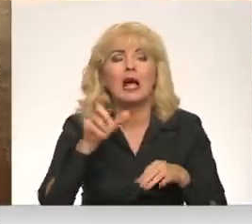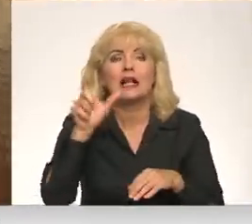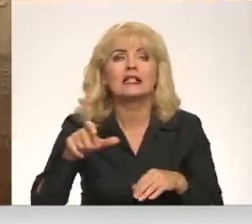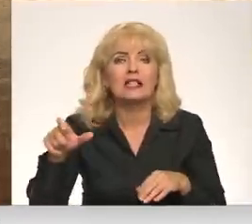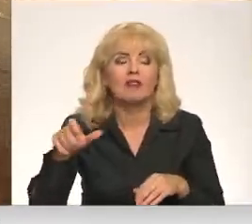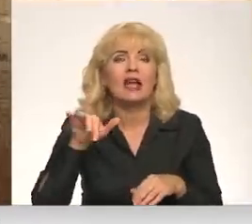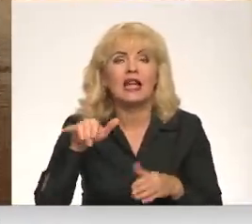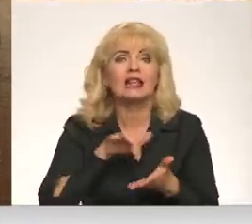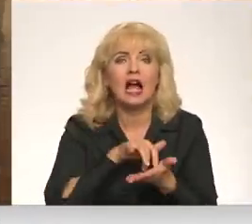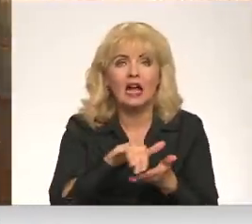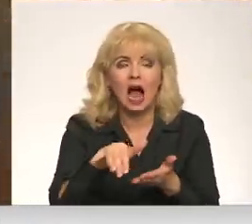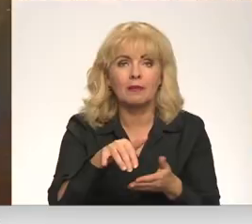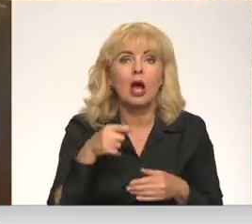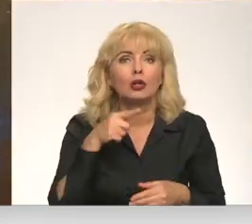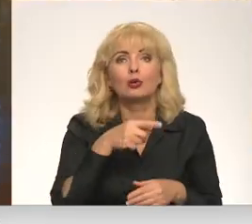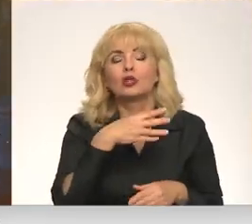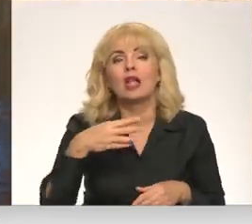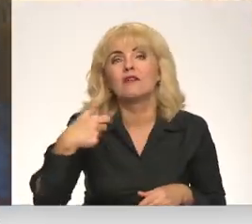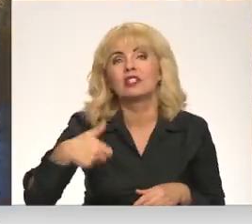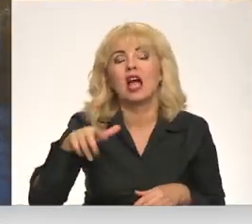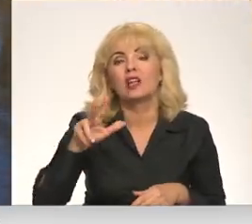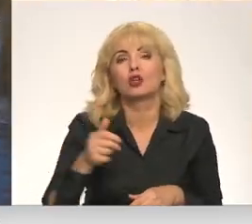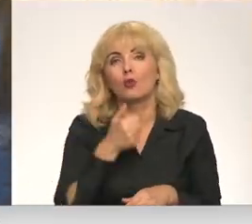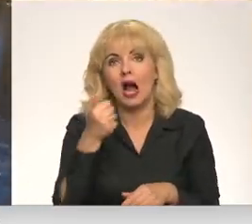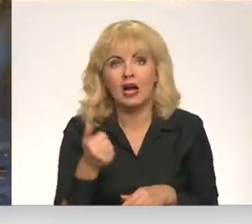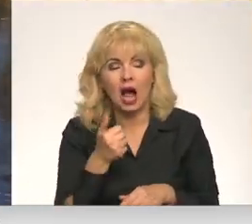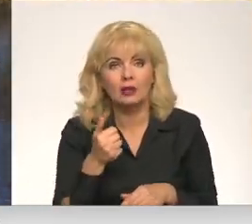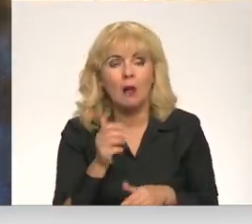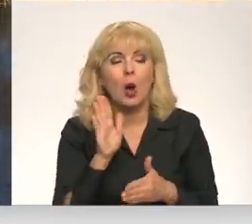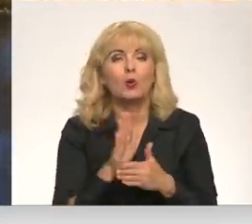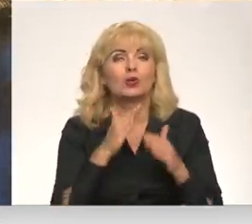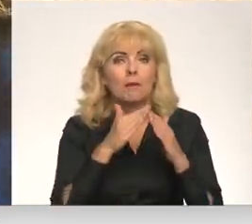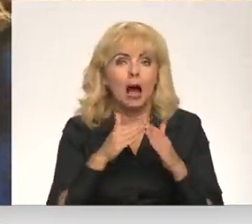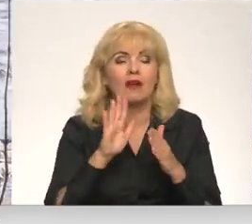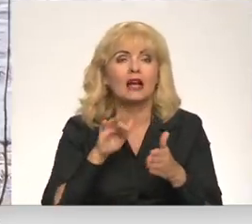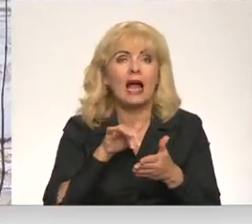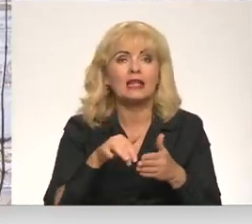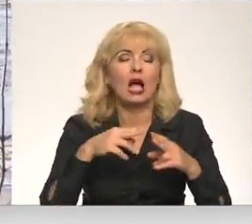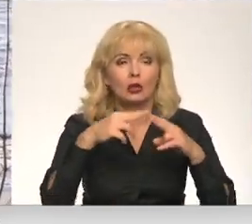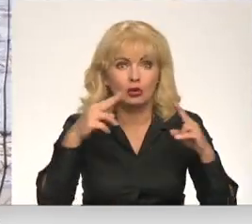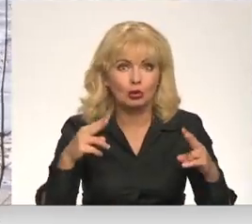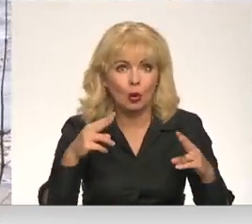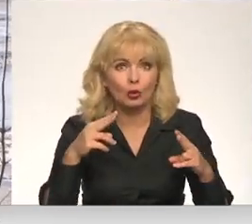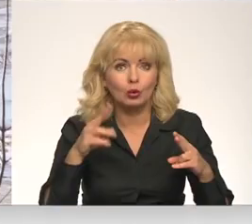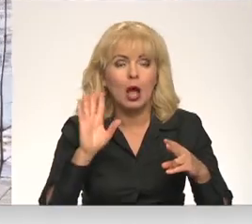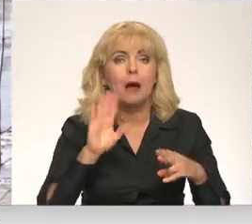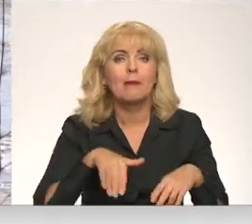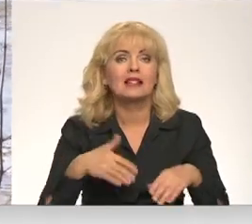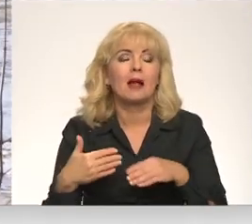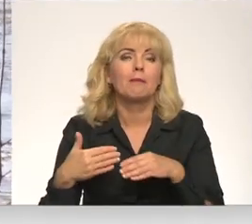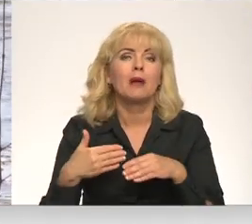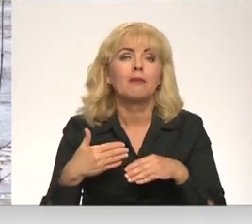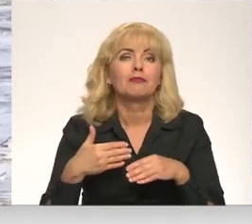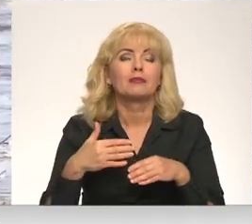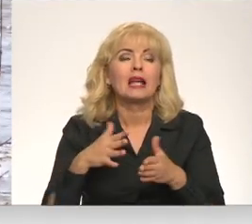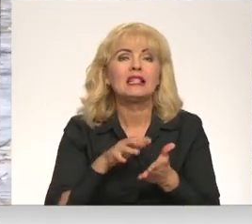tikai kājām. Līdz 1968. Gadam uz mājām varēja tikt pa tiltu, tad to aiznesuši plūdi. Šobrīd te